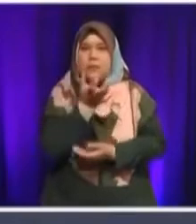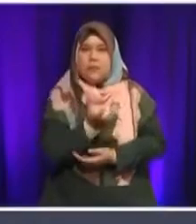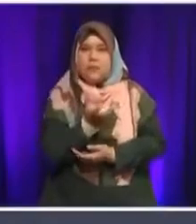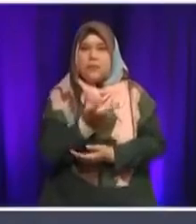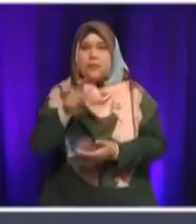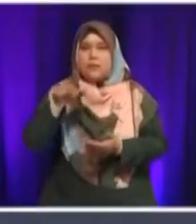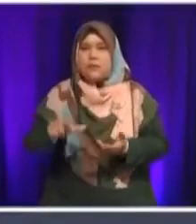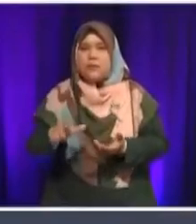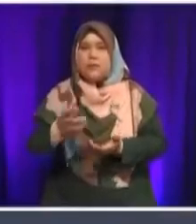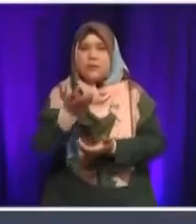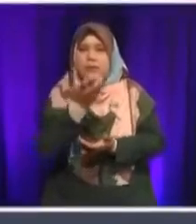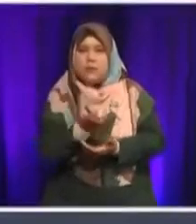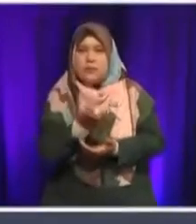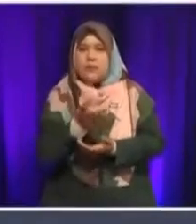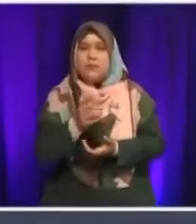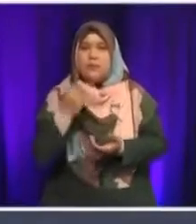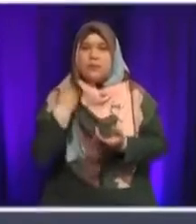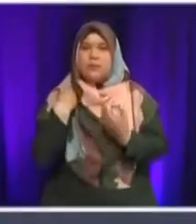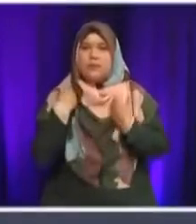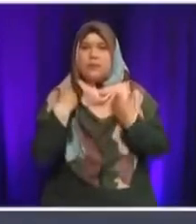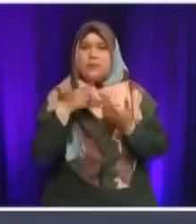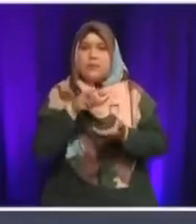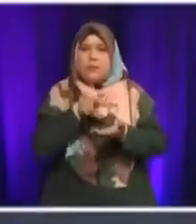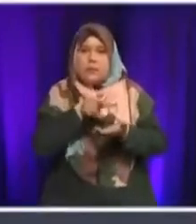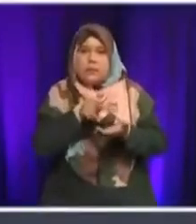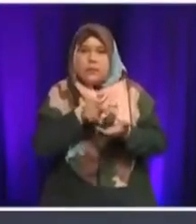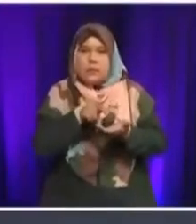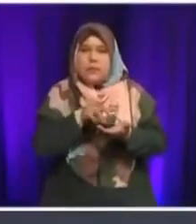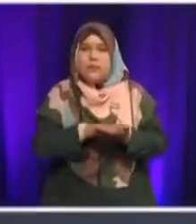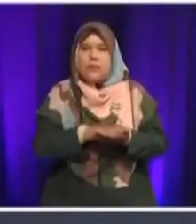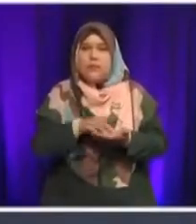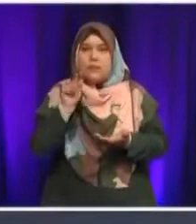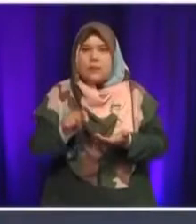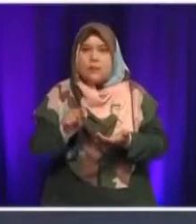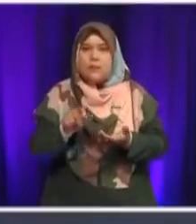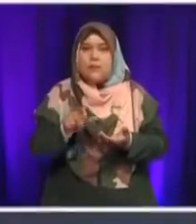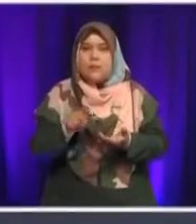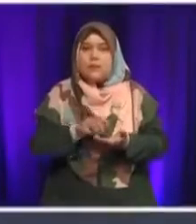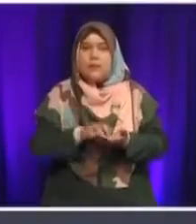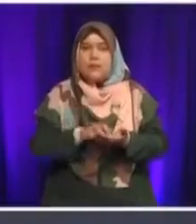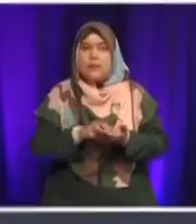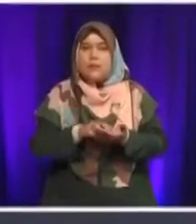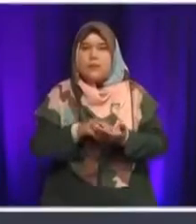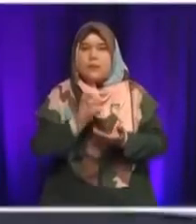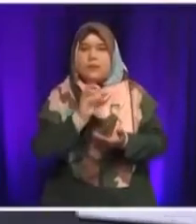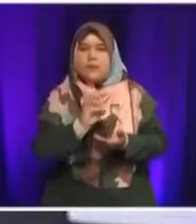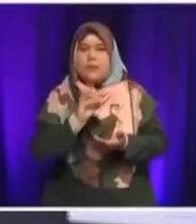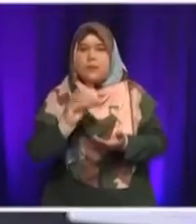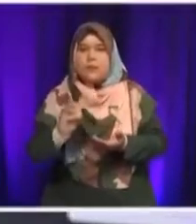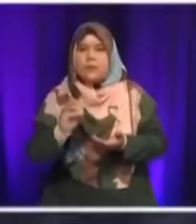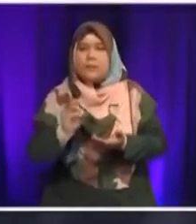mangkuk bermaksud ada bacaan betul bila ada bacaan kena tekan Laras kusuk Syifa